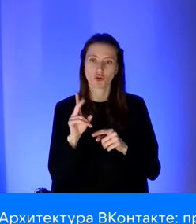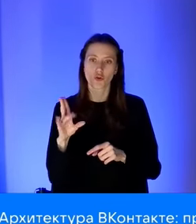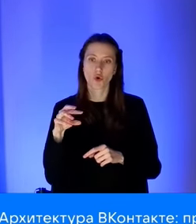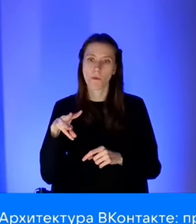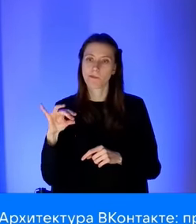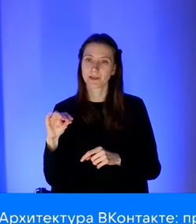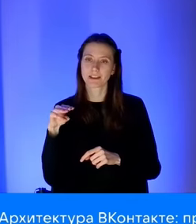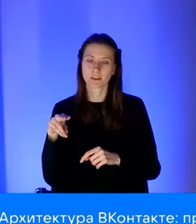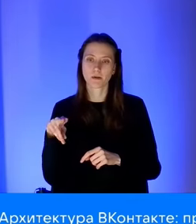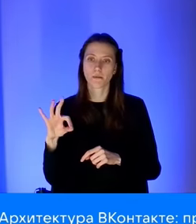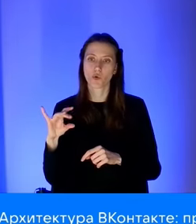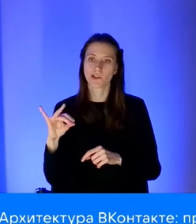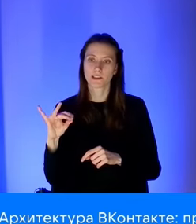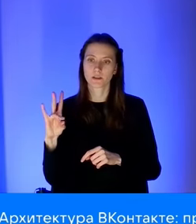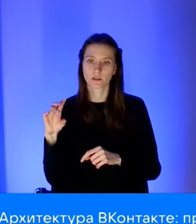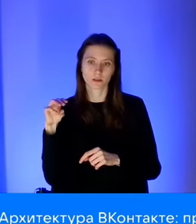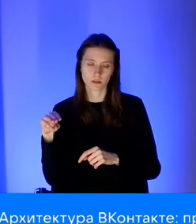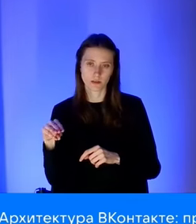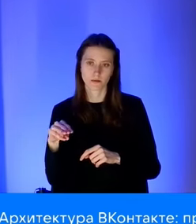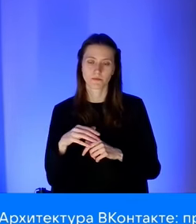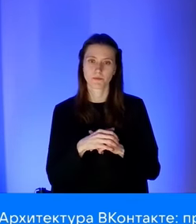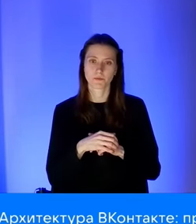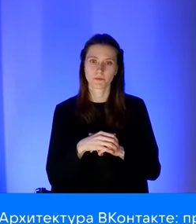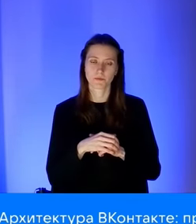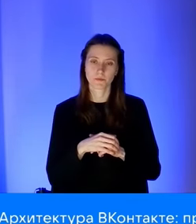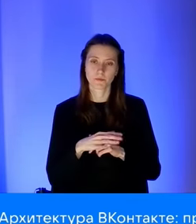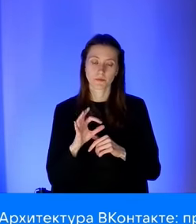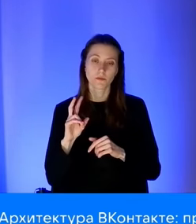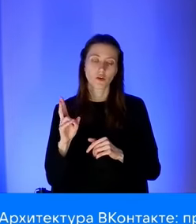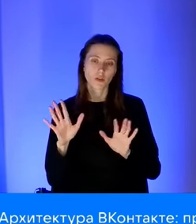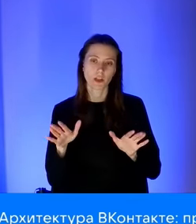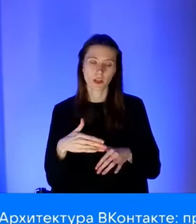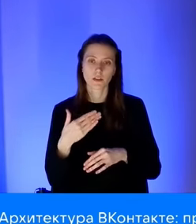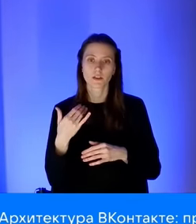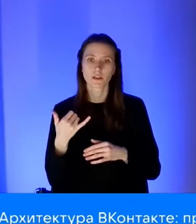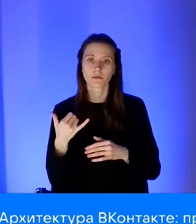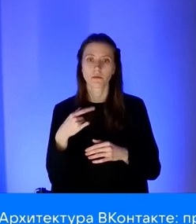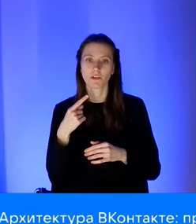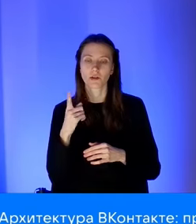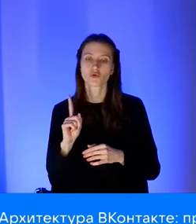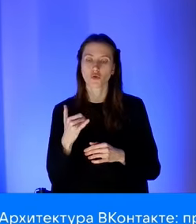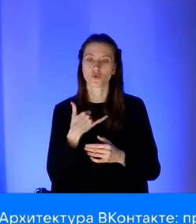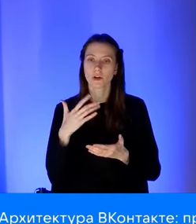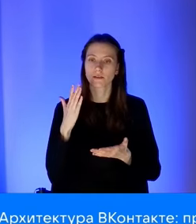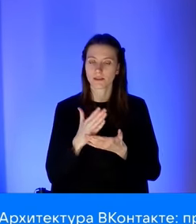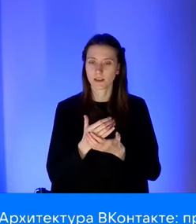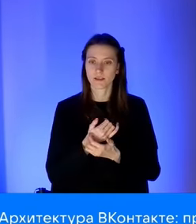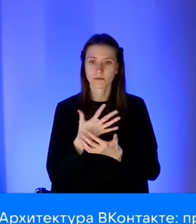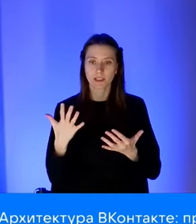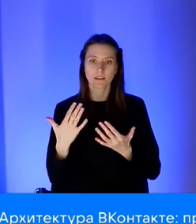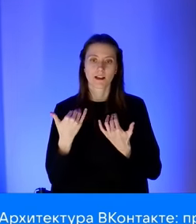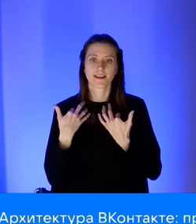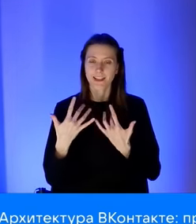за данную точку у нас не произойдёт откат Окей А как мы говорили У нас есть ряд требований